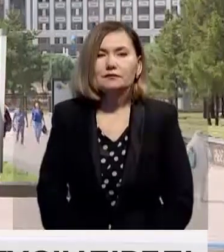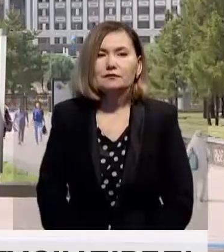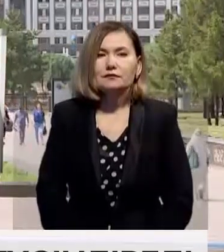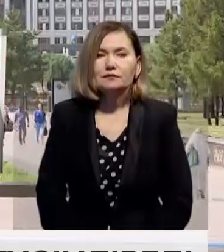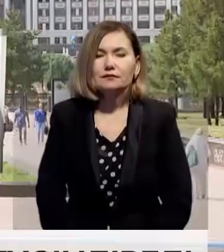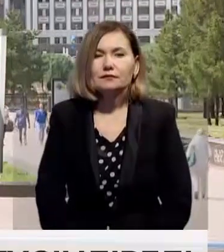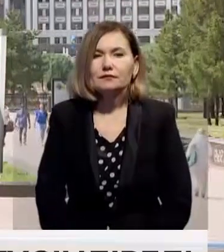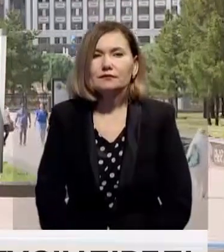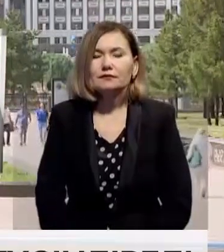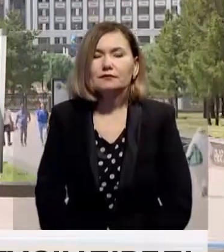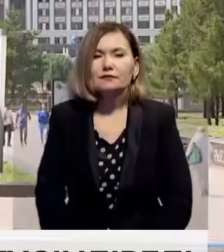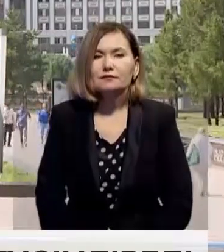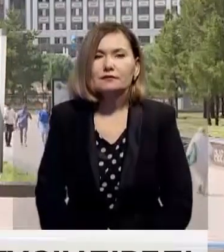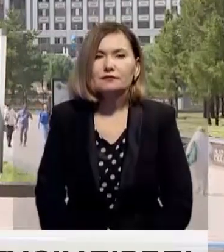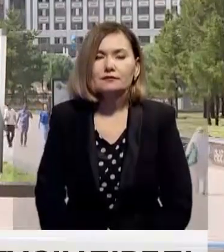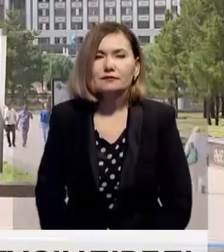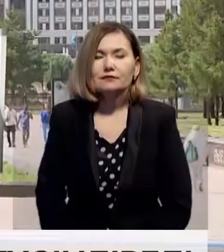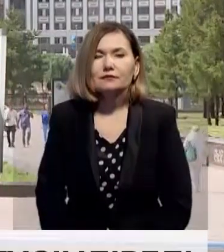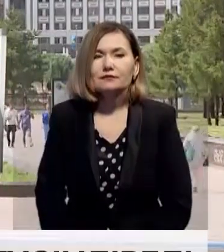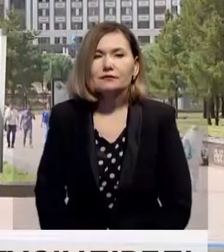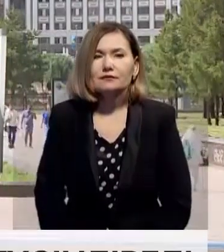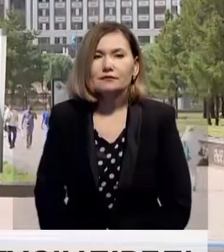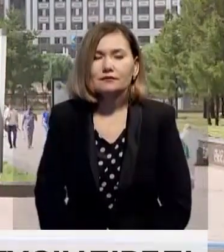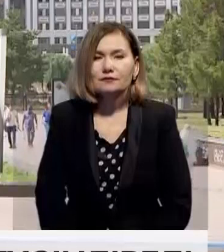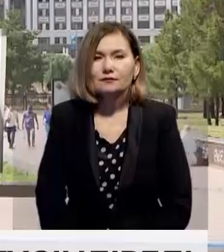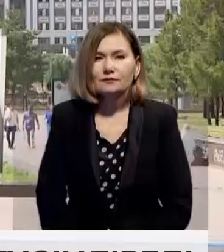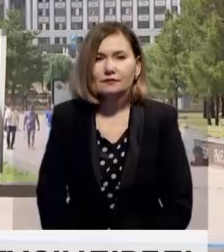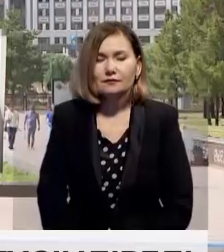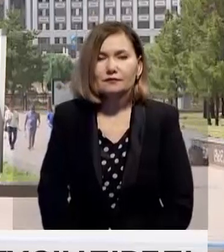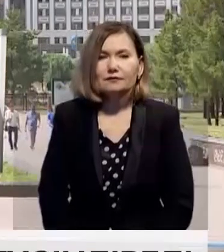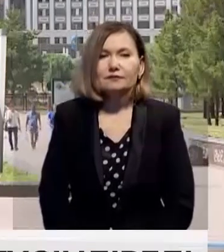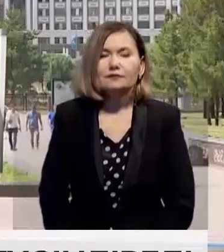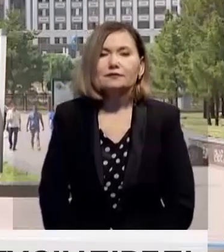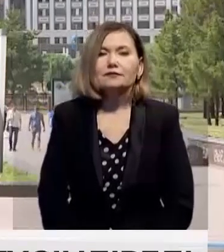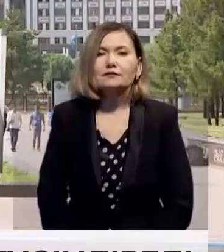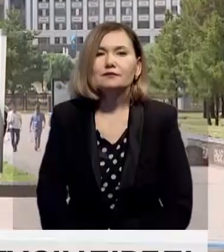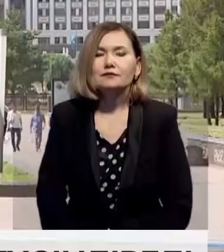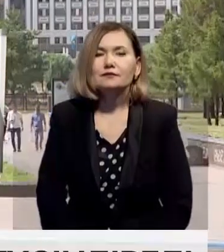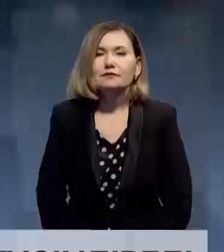Құнанбай Қалдыбек, Алмас Омарғалиев, Президент Телерадио кешенінің көмегімен хабар 24.